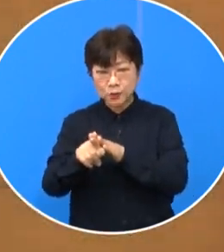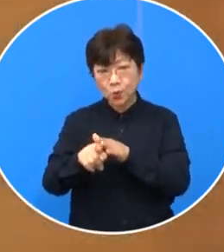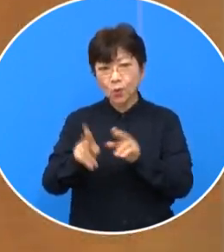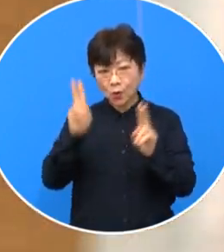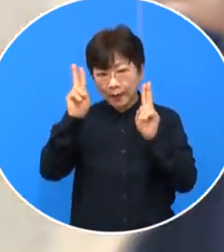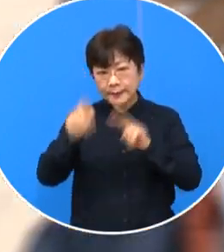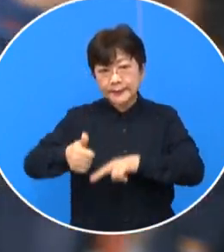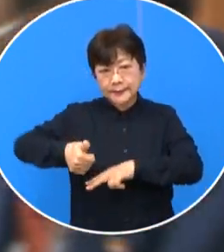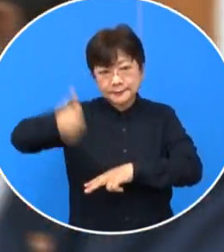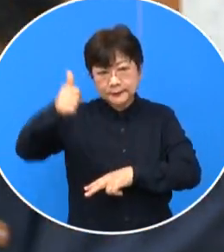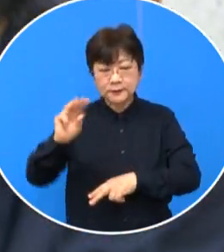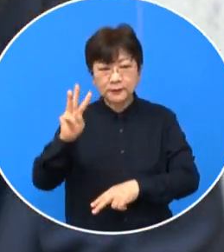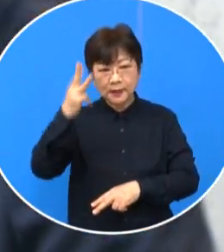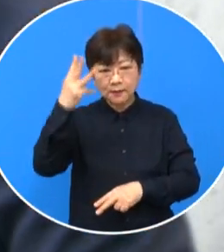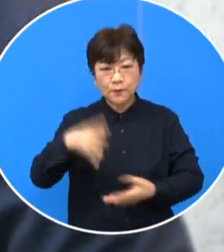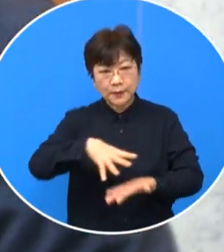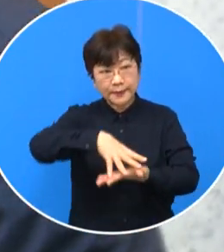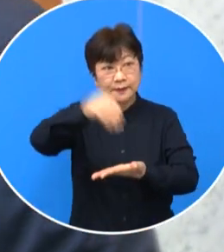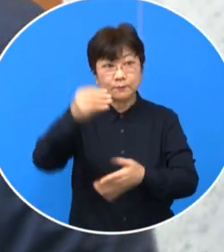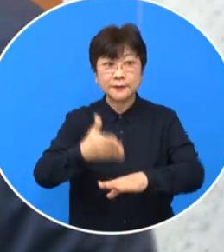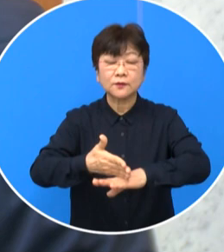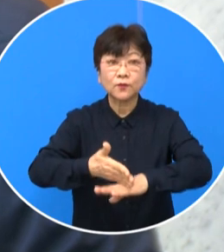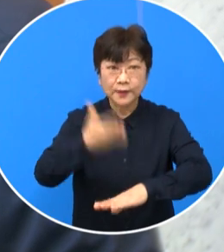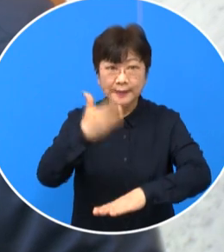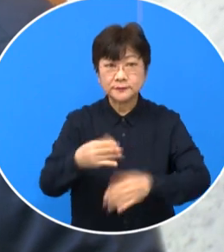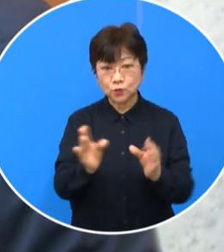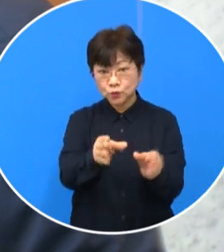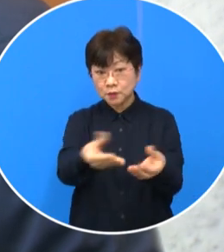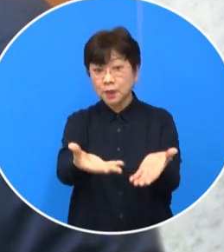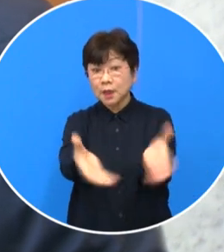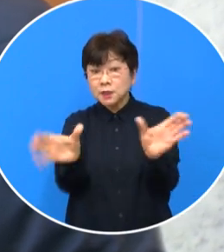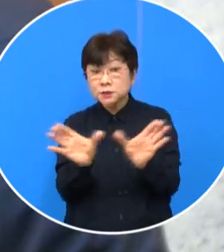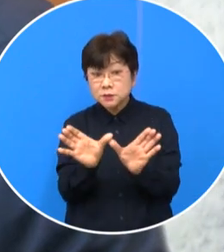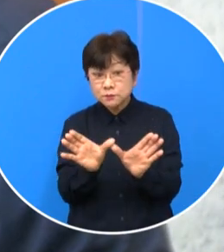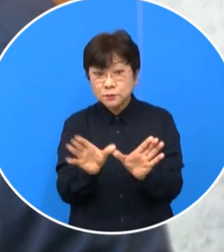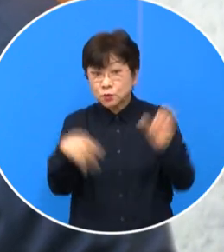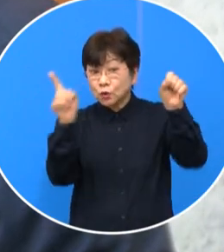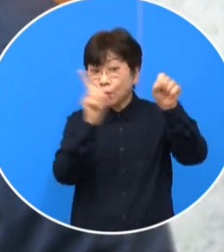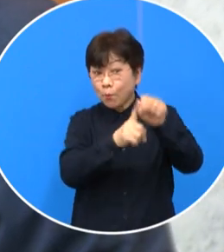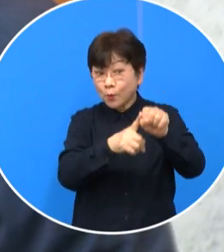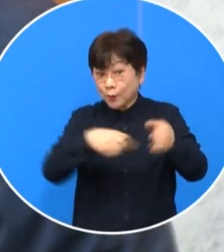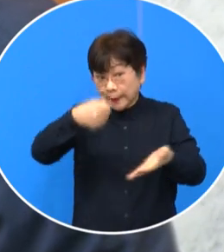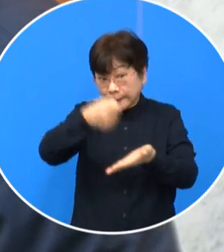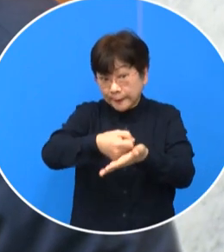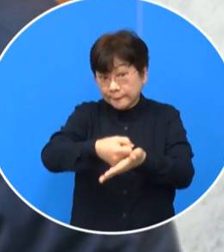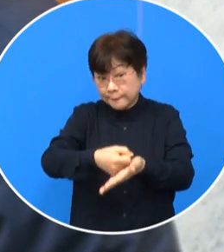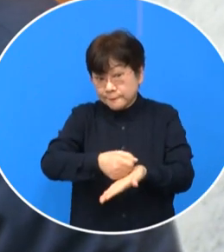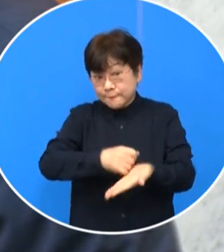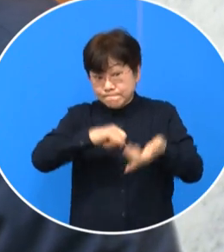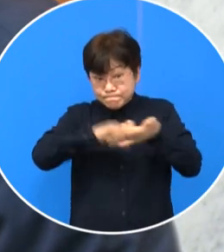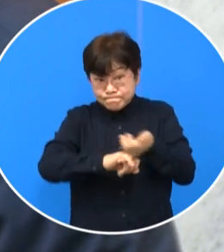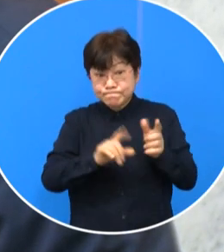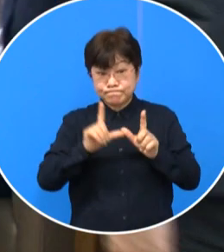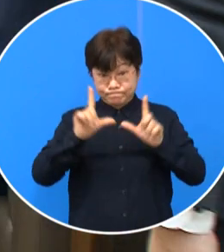長が鹿児島で行うキャンプへの感謝とチームとしての目標や決意を誓っていました。